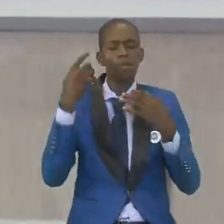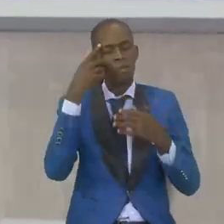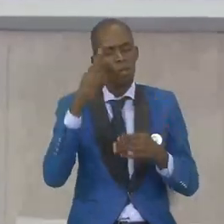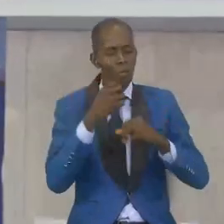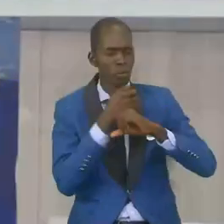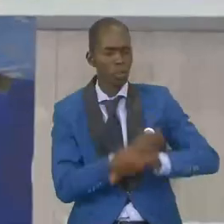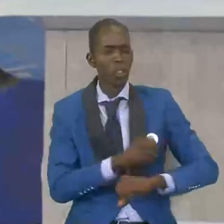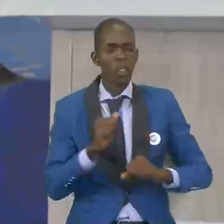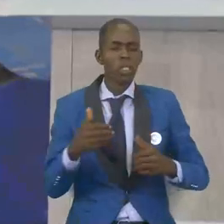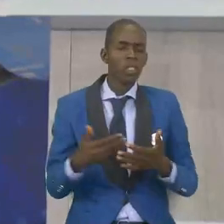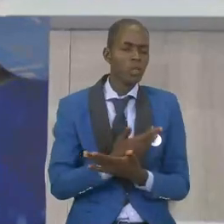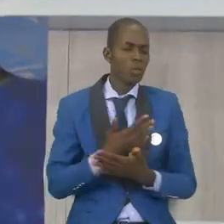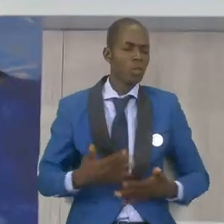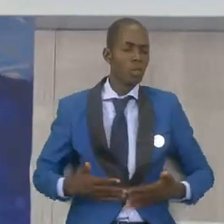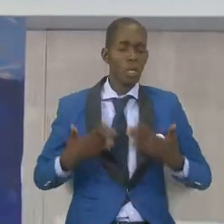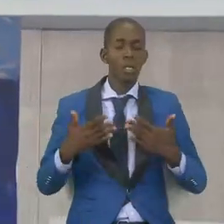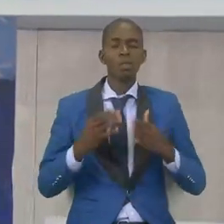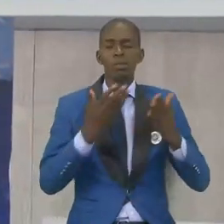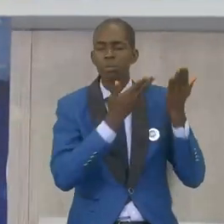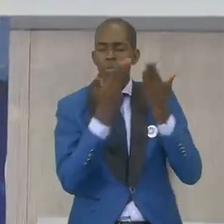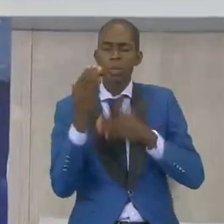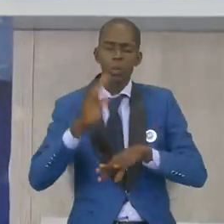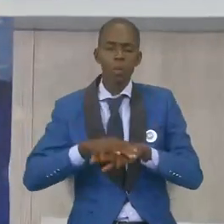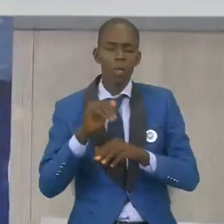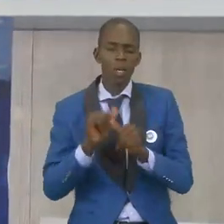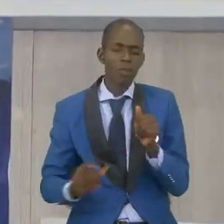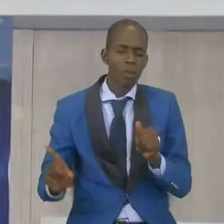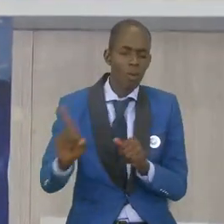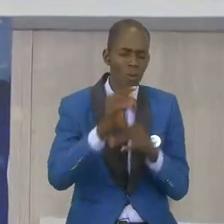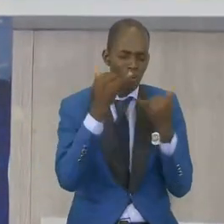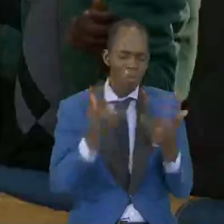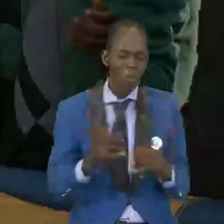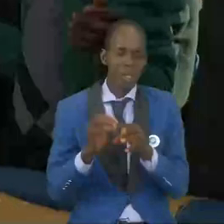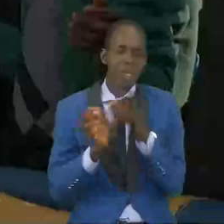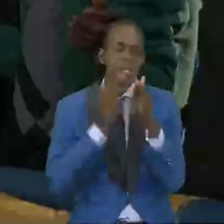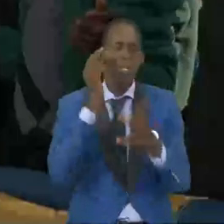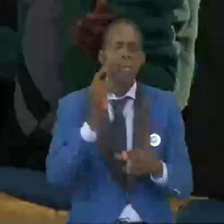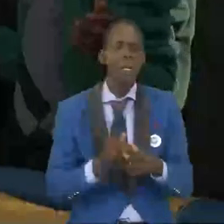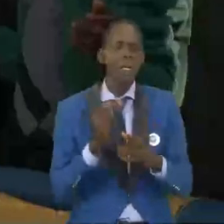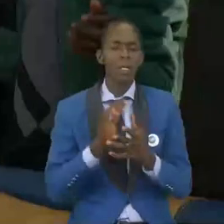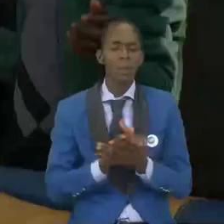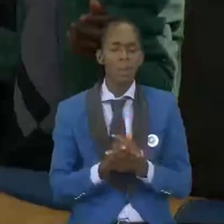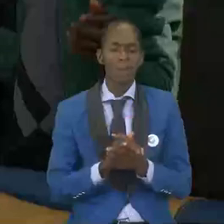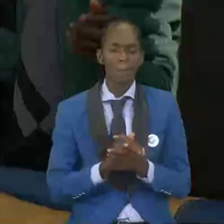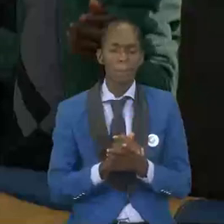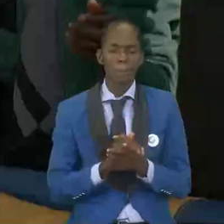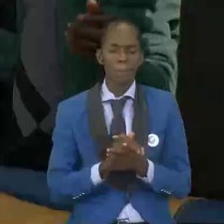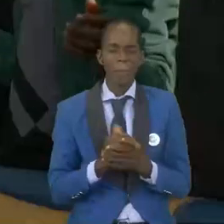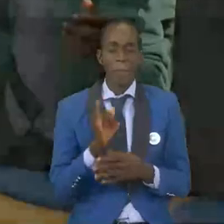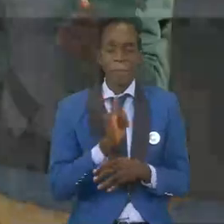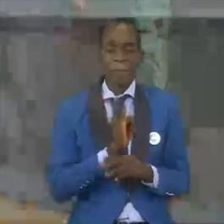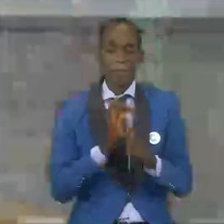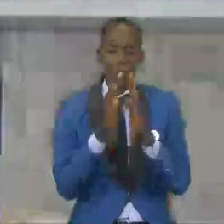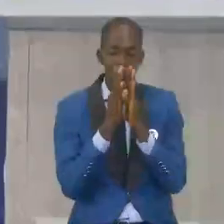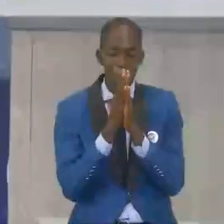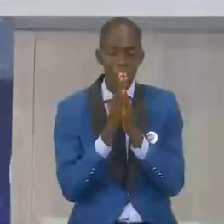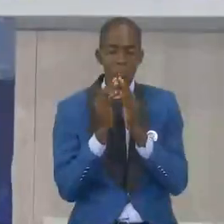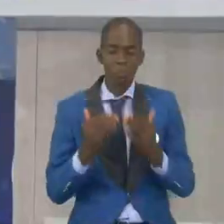nouvelle vie de puissance, une nouvelle vie de protection. Envoie sur chacun au nom